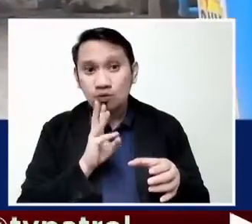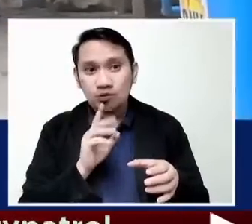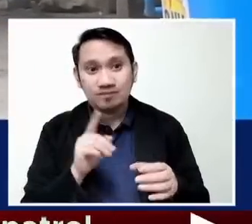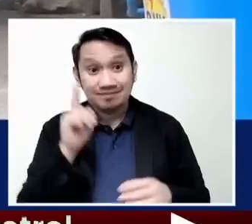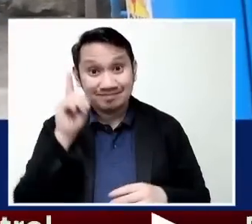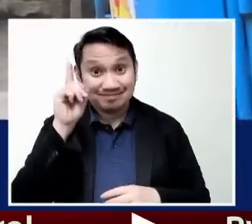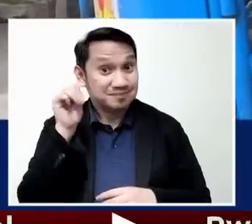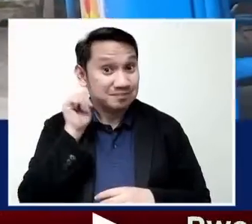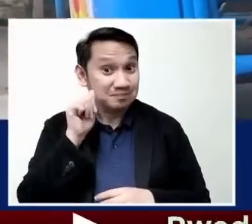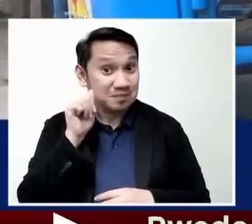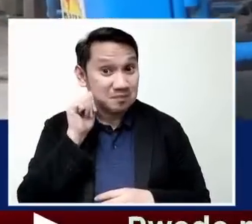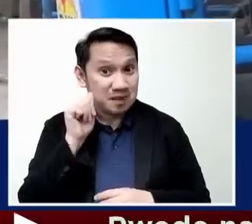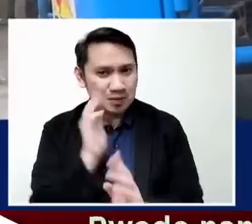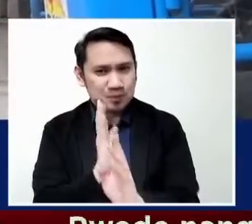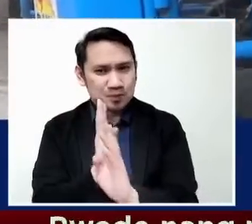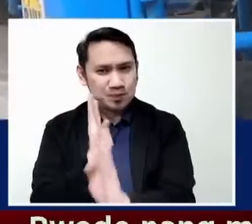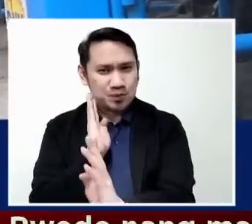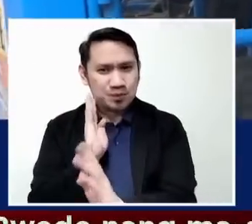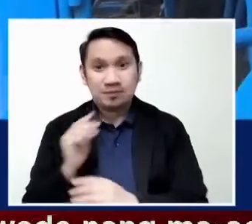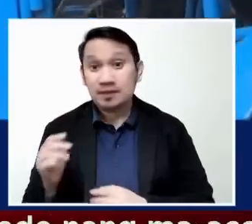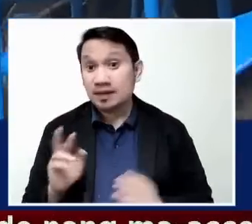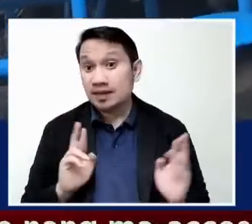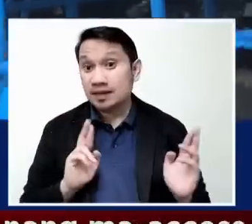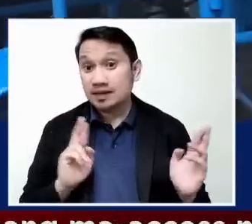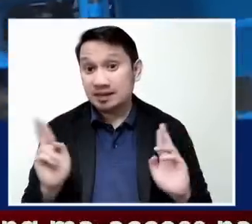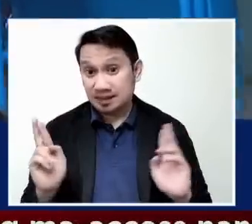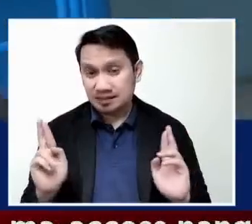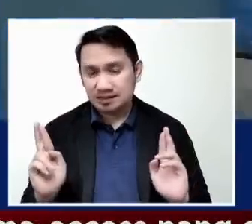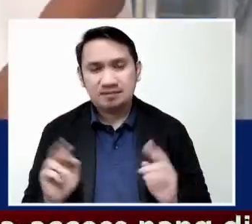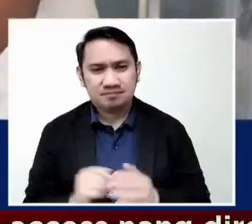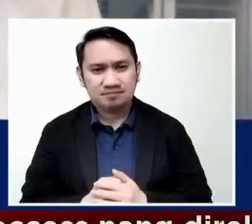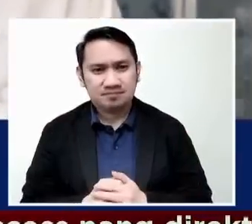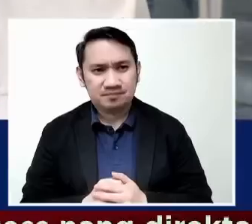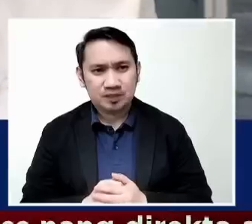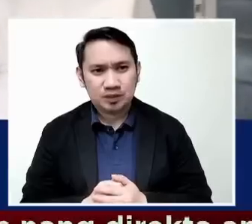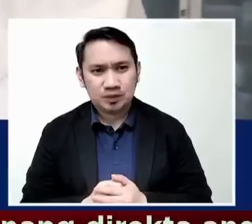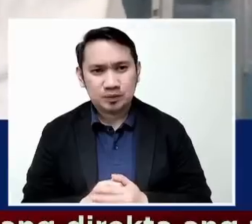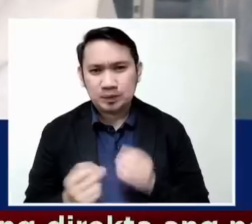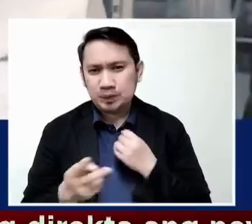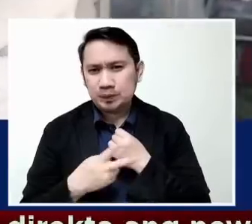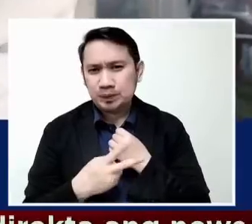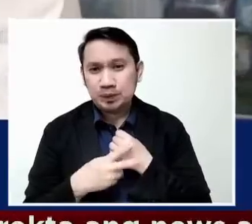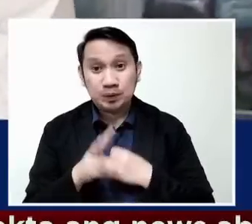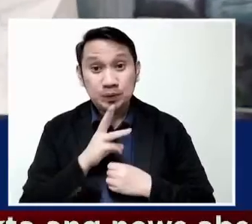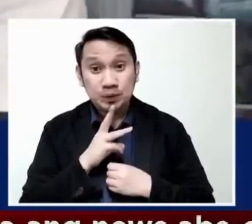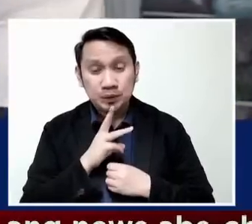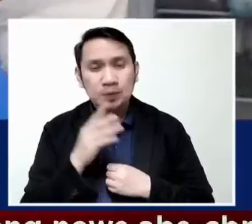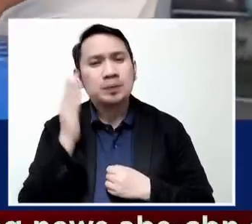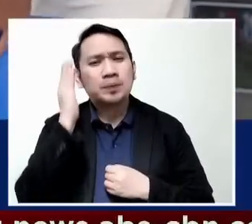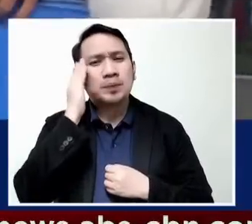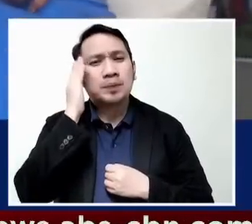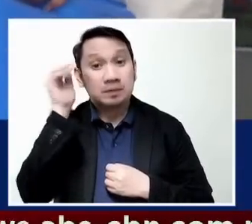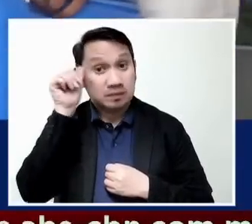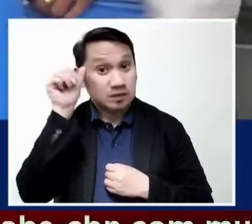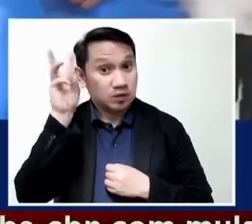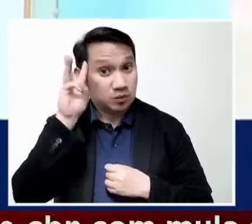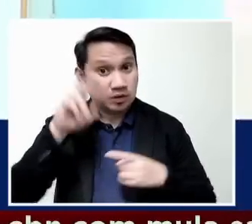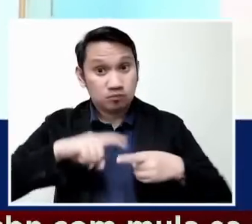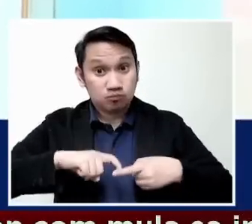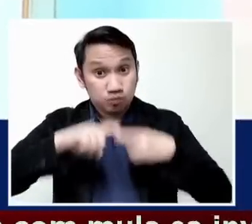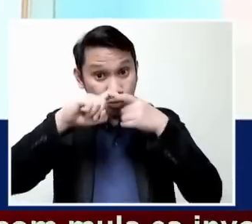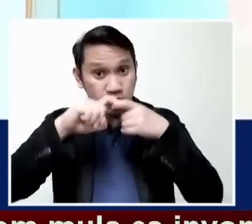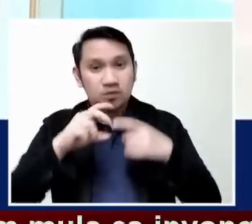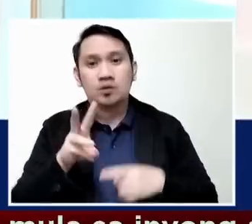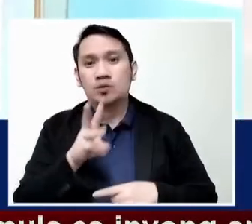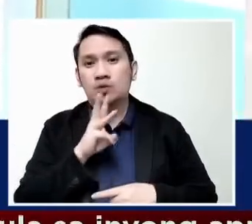Aling Concepcion na naghahanda na sa pagpapatupad sa abiso ng Maynilad na mawawala ng tubig sa barangay nila simula ngayong araw